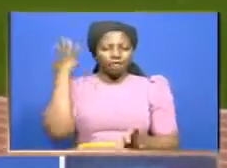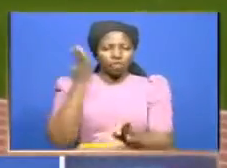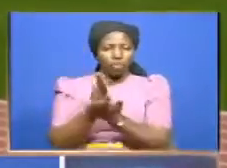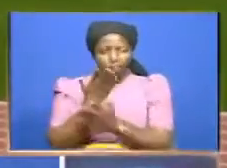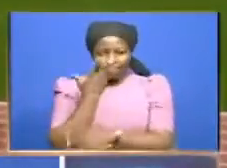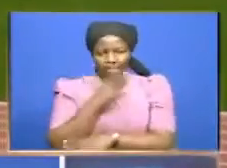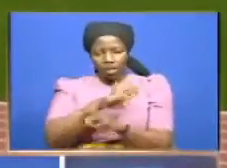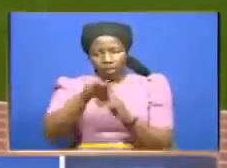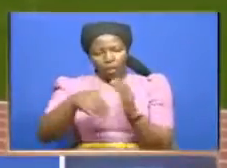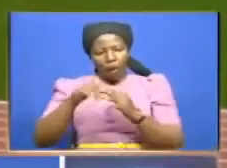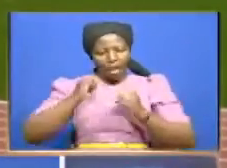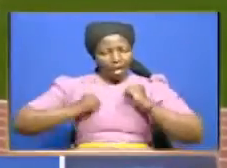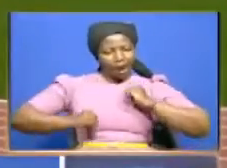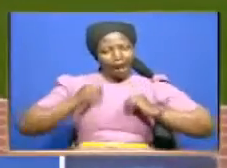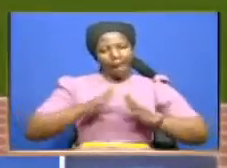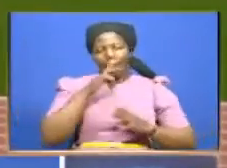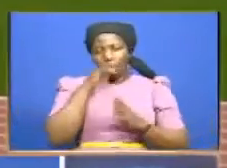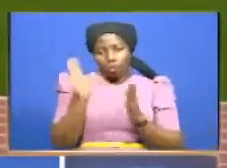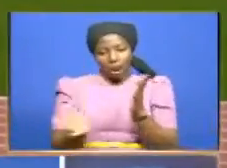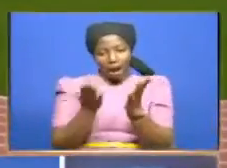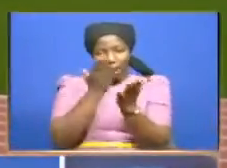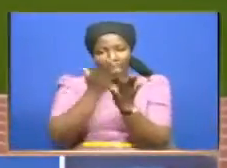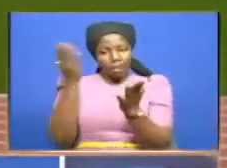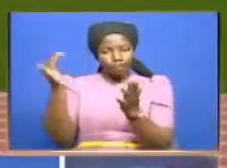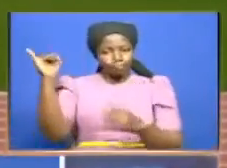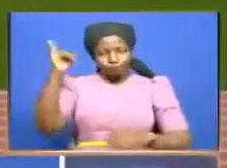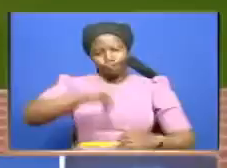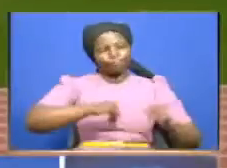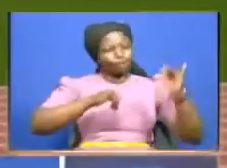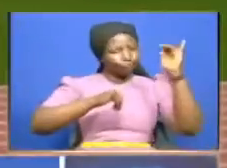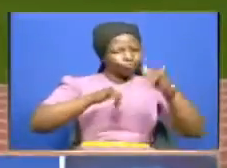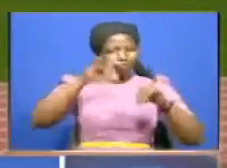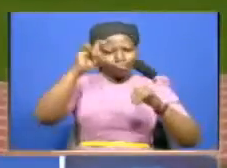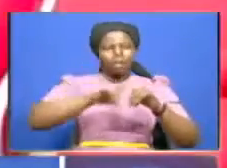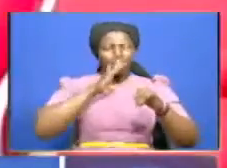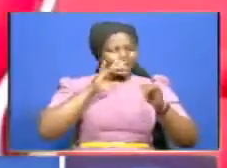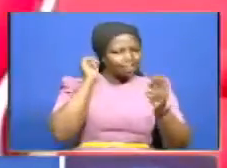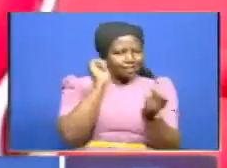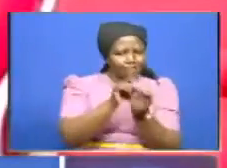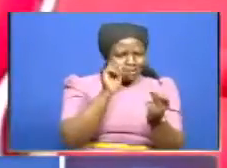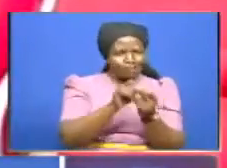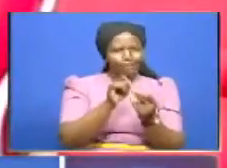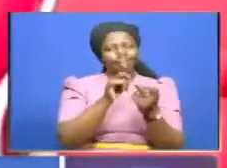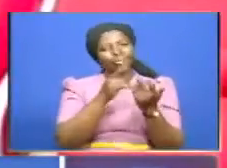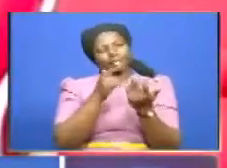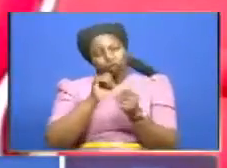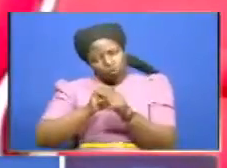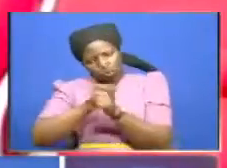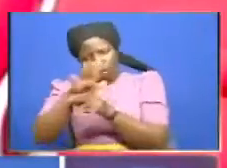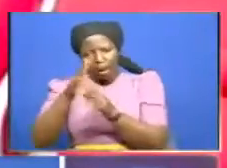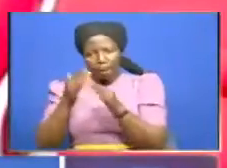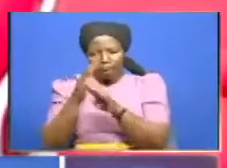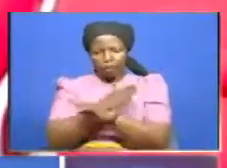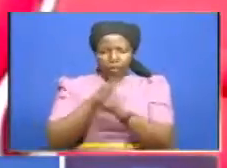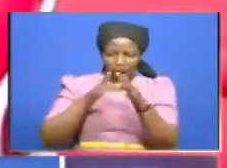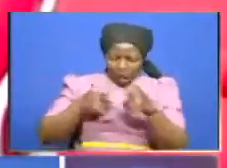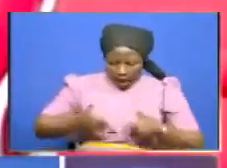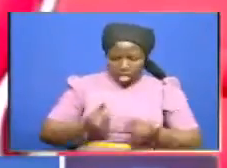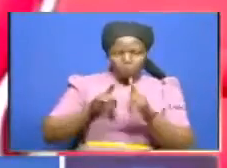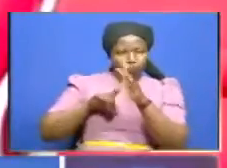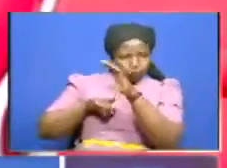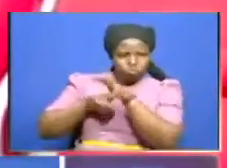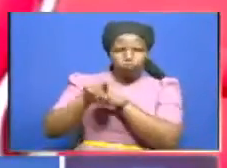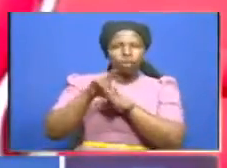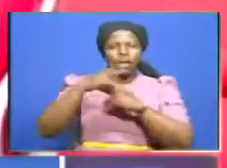wote watakaowasili watapimwa virusi vya corona kabla kuruhusiwa kuingia hotelini katika jitihada za